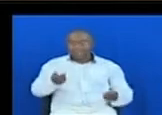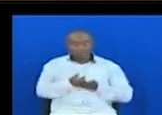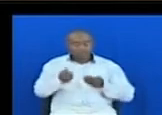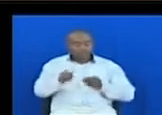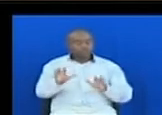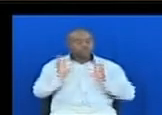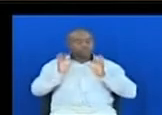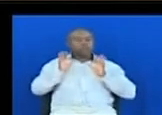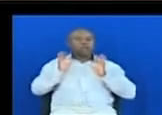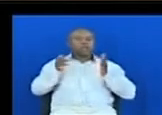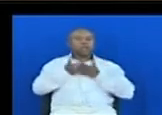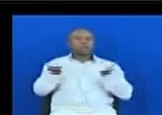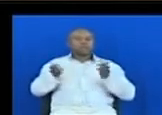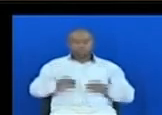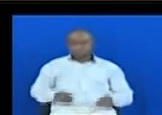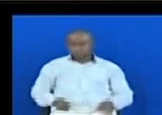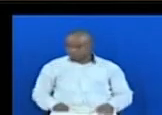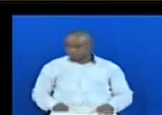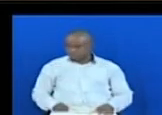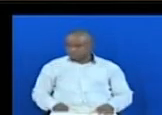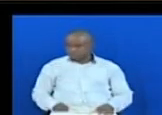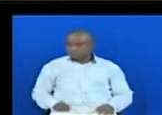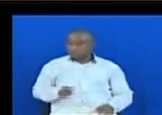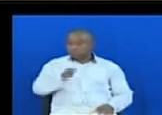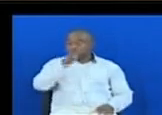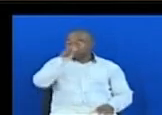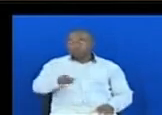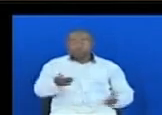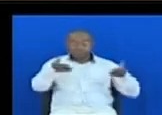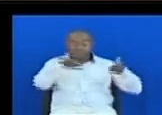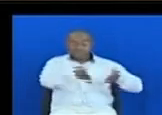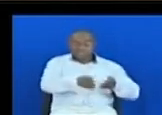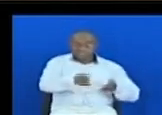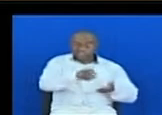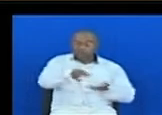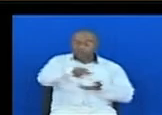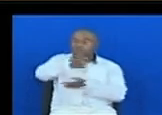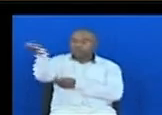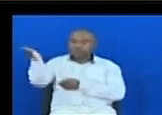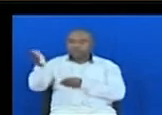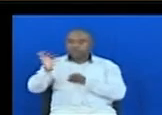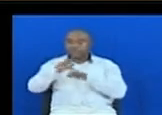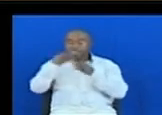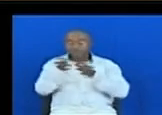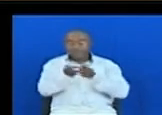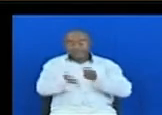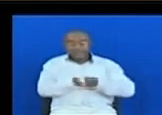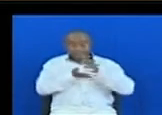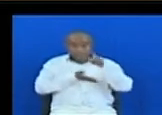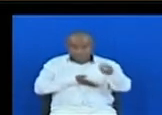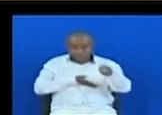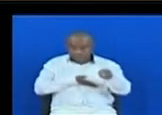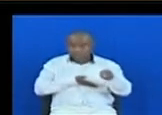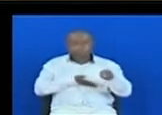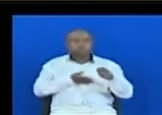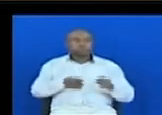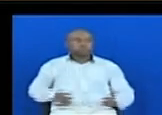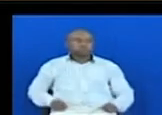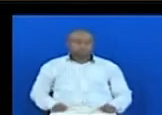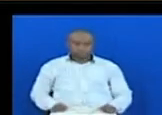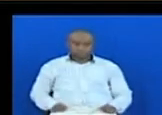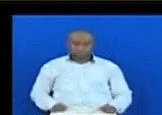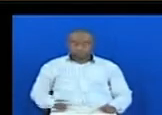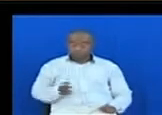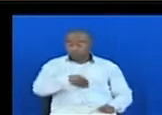tena wa kuweza kumweka mtu popote tu pale, na familia zinasaidiwa na wapendwa wao namna ya mahali pa